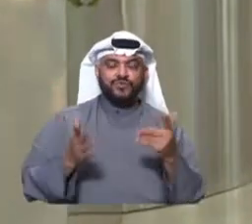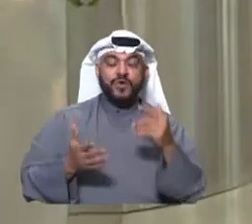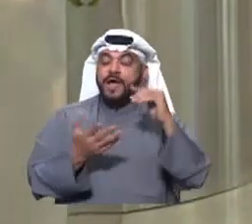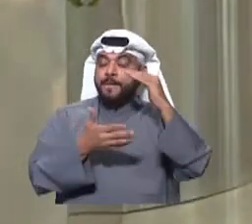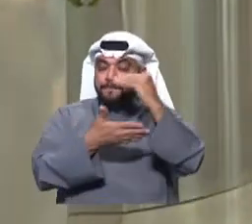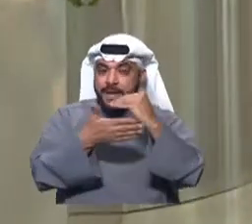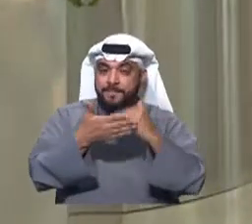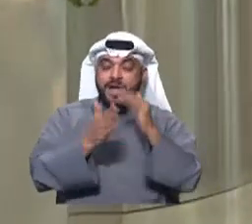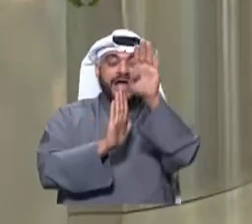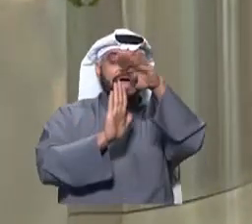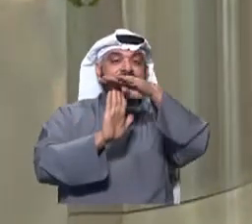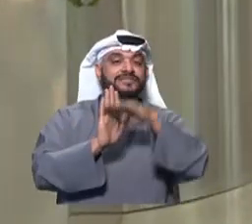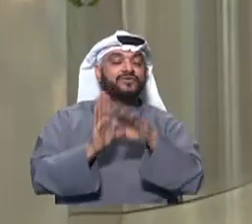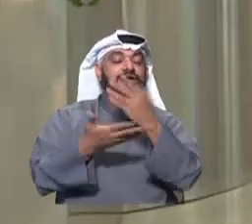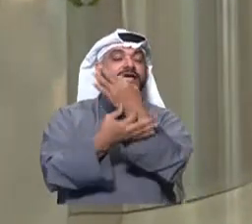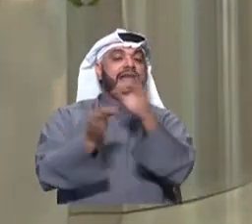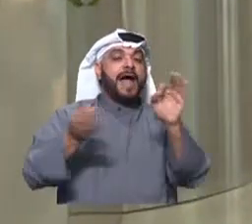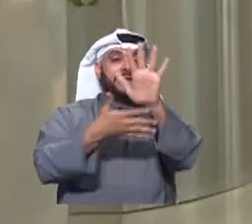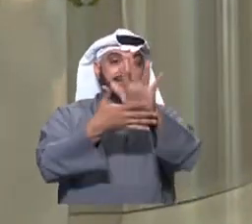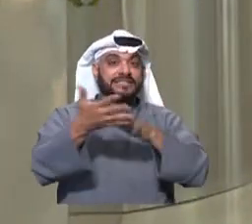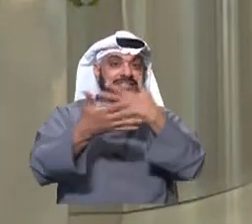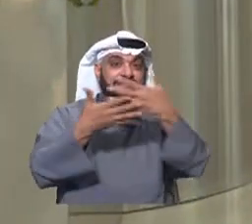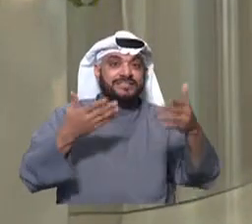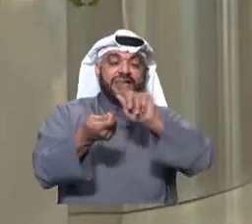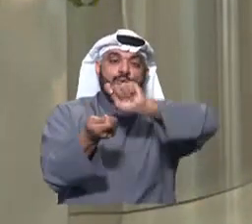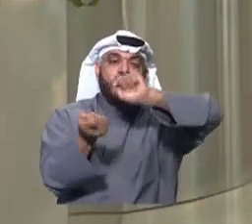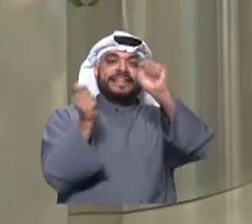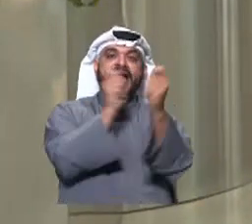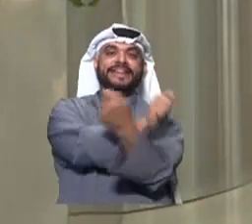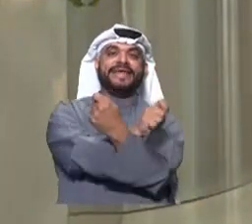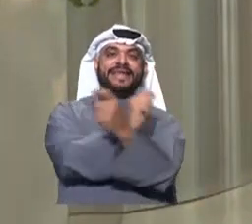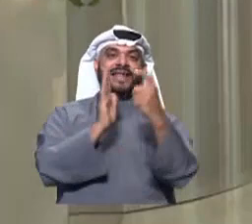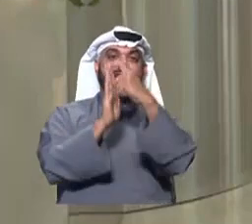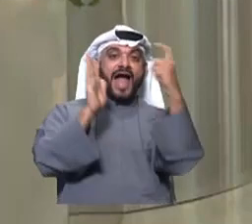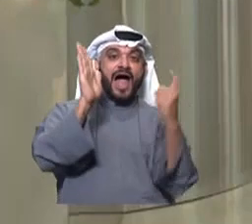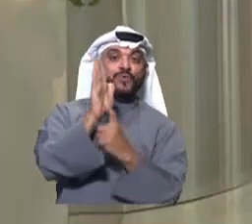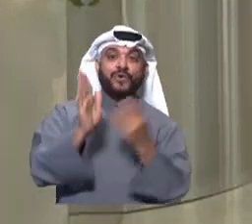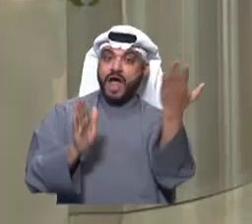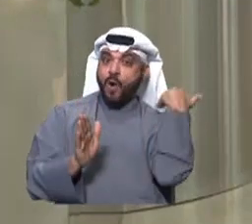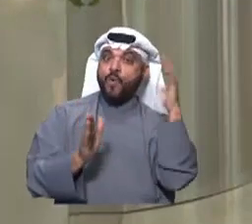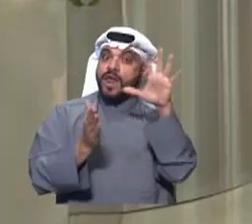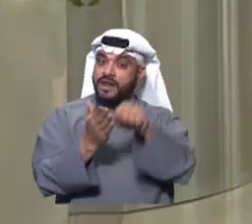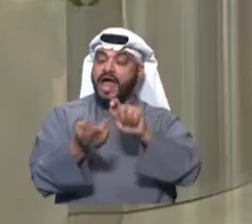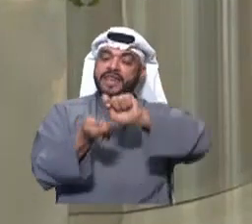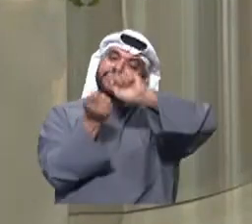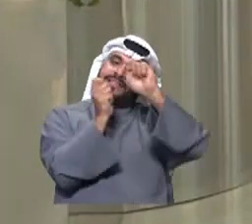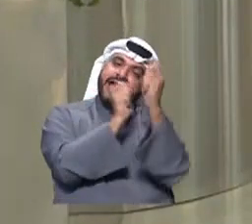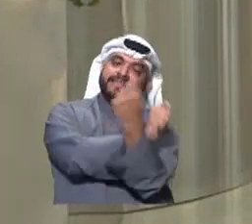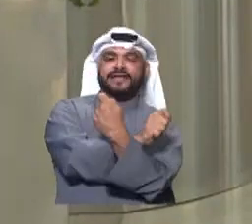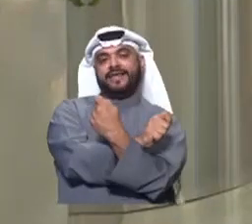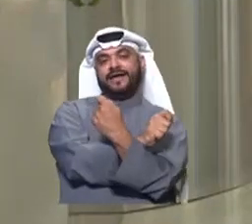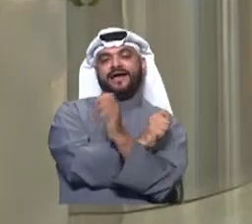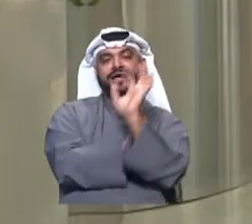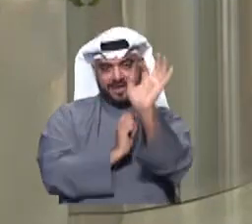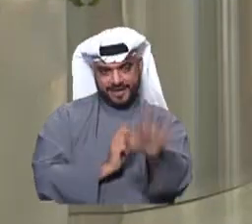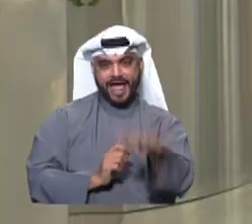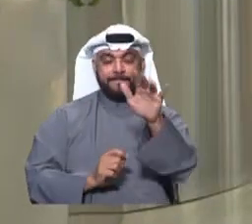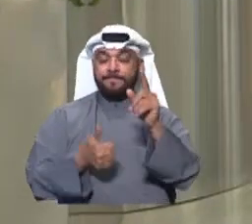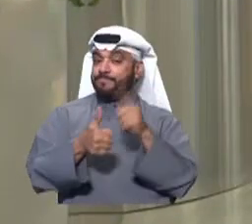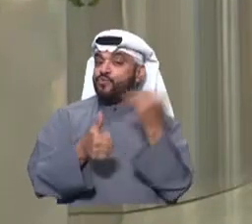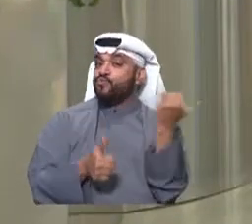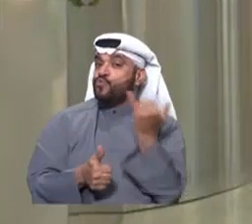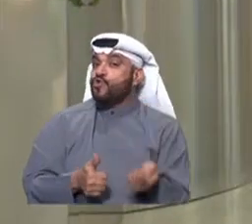جدول الأعمال لإقرار التعديلات في العديد من القوانين. يعني نبدأ من خلال أكيد